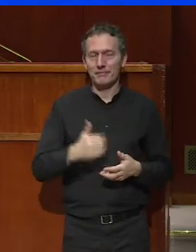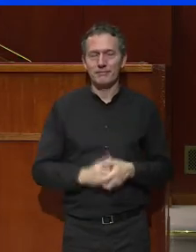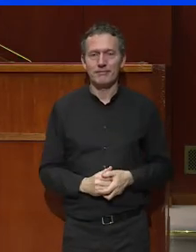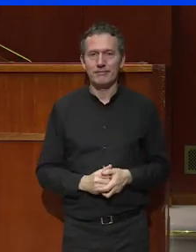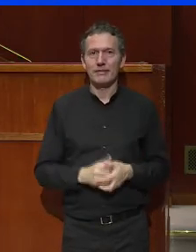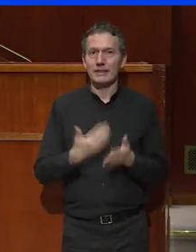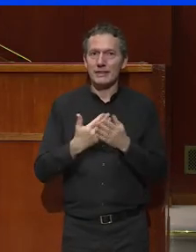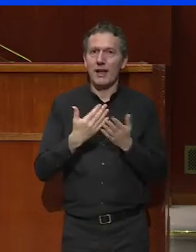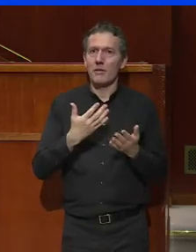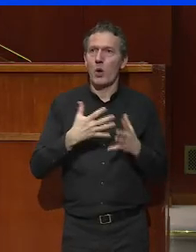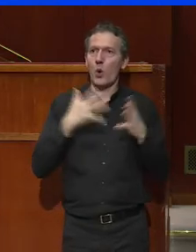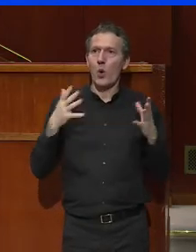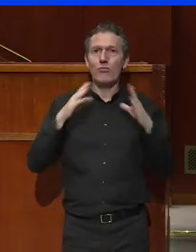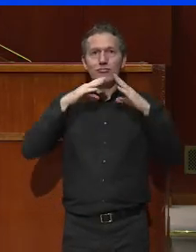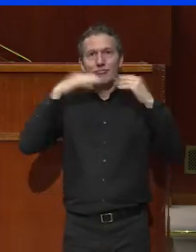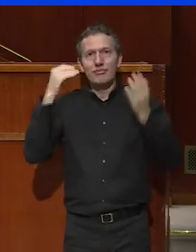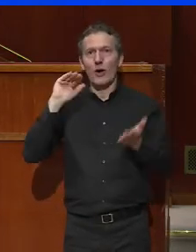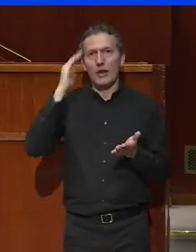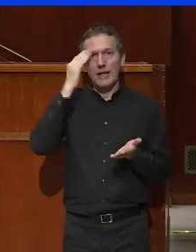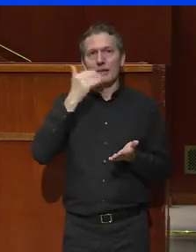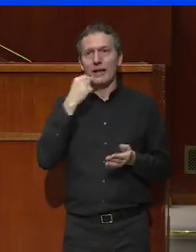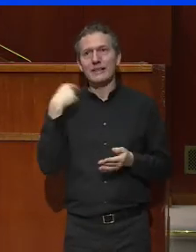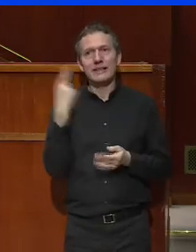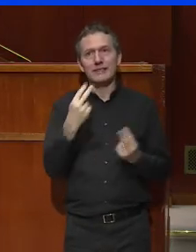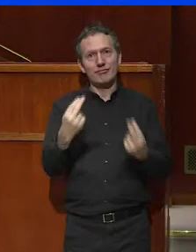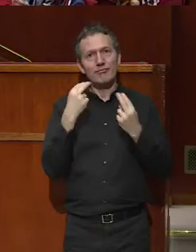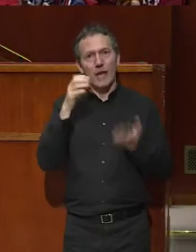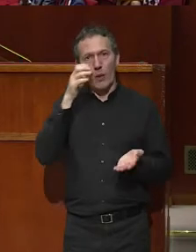Et c'est donc avec un grand sourire et beaucoup de reconnaissance que je vous remercie de m'avoir écouté.